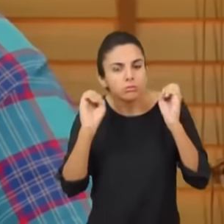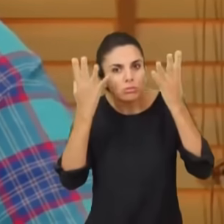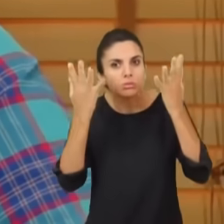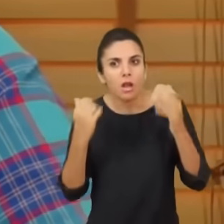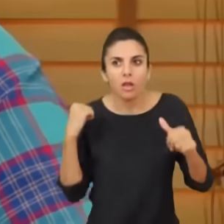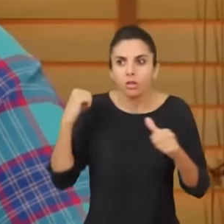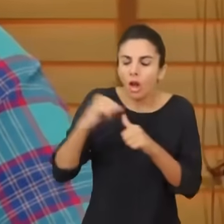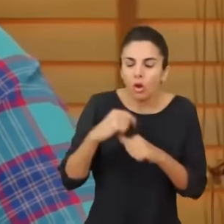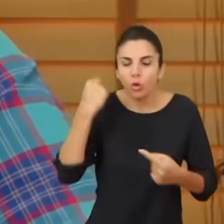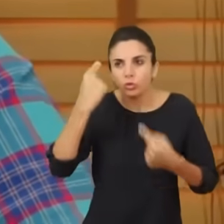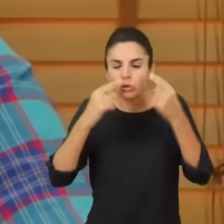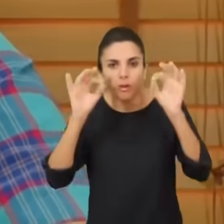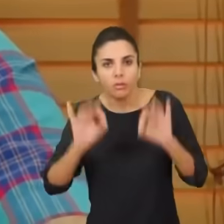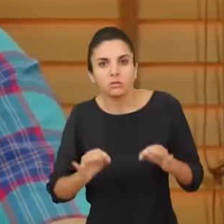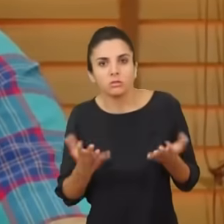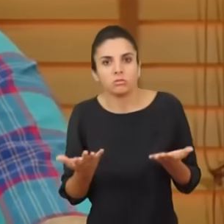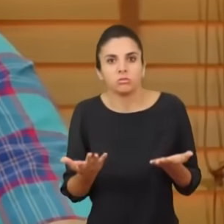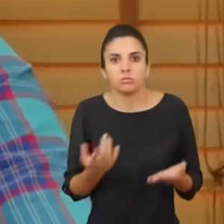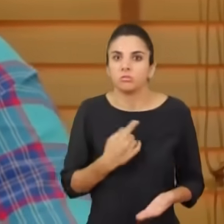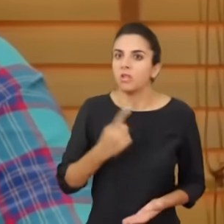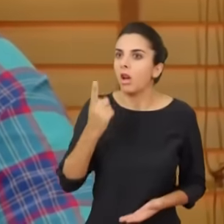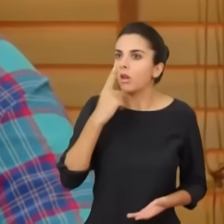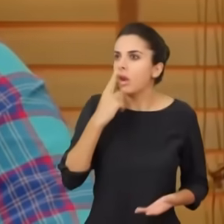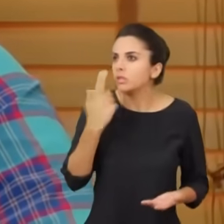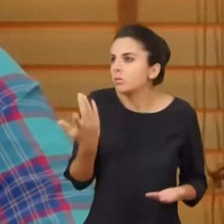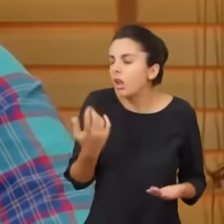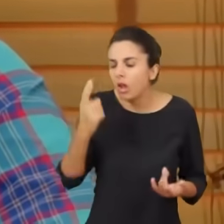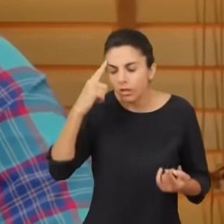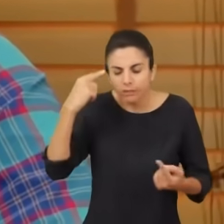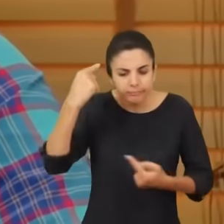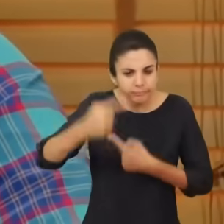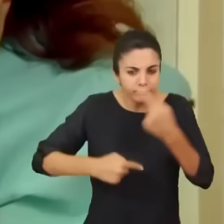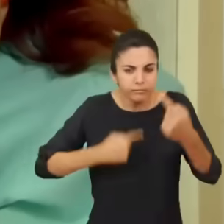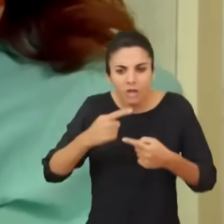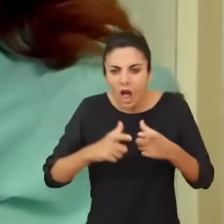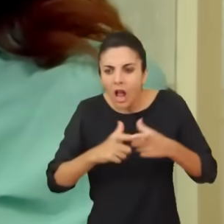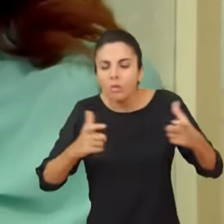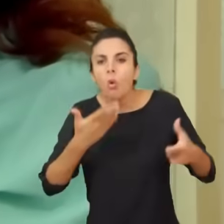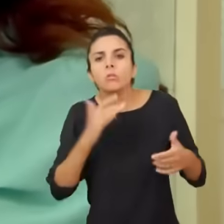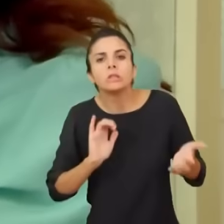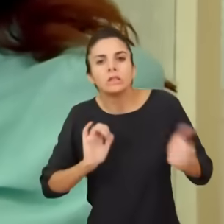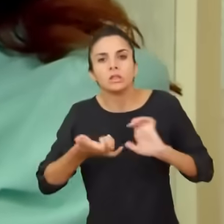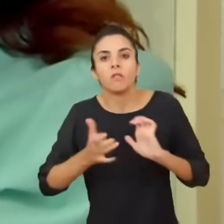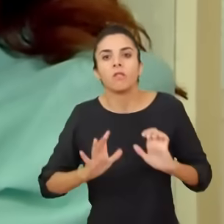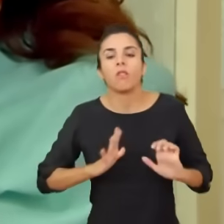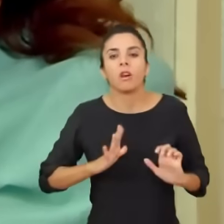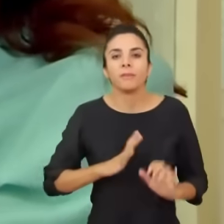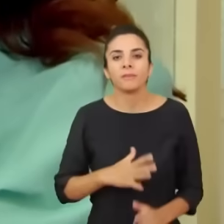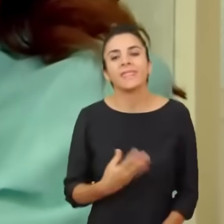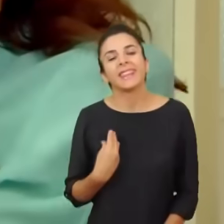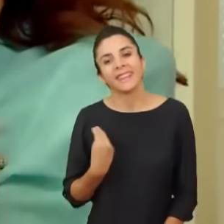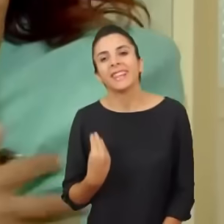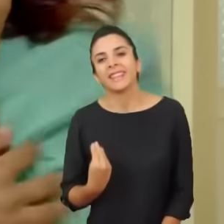Sinirleniyorum, tekrar düşünüyorum. Resmi kısır döngü ya. Gülden telefonla konuşurken Rukiye koltuk siliyor.